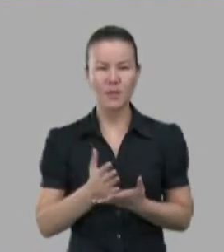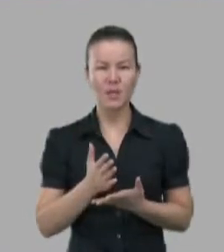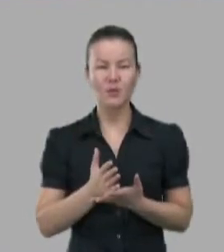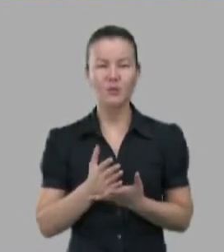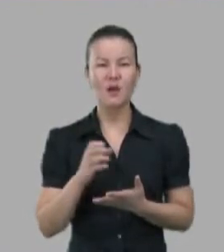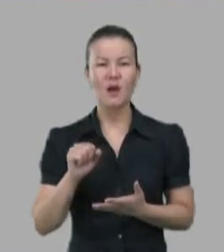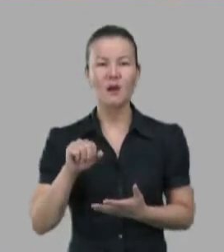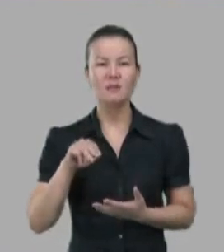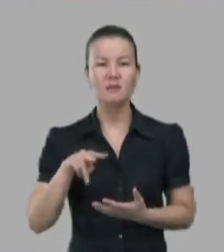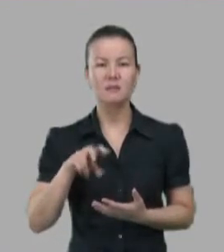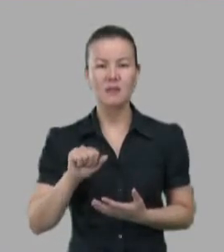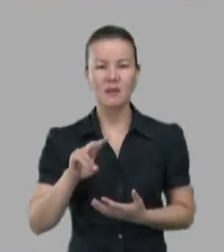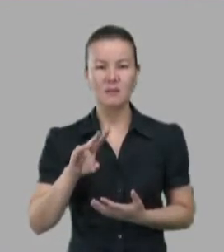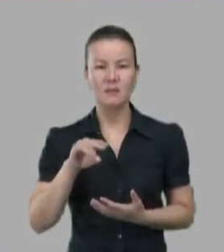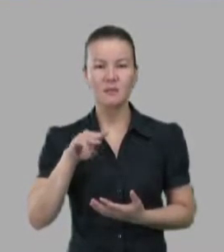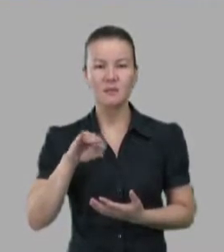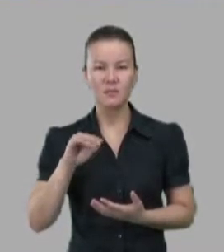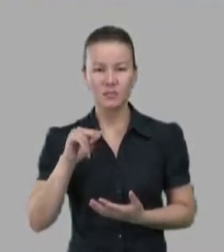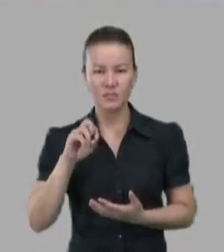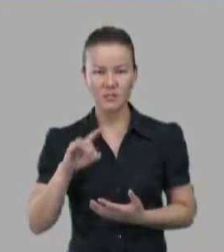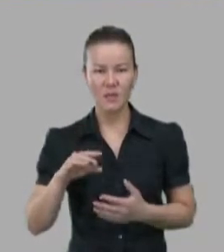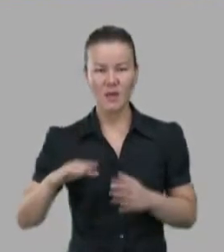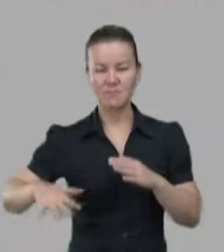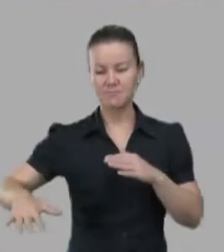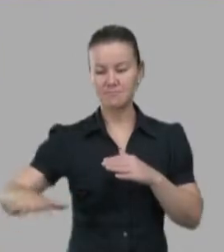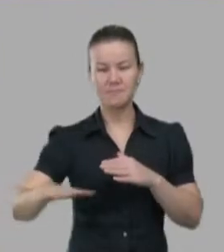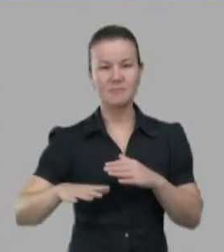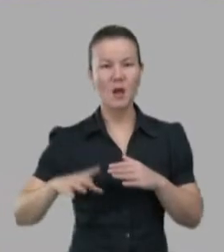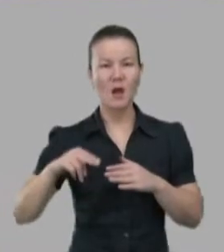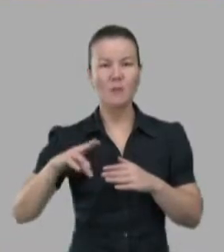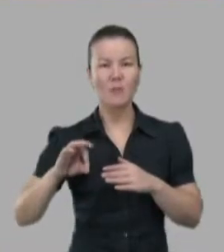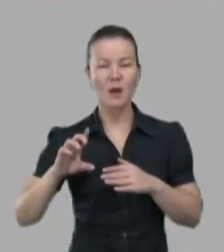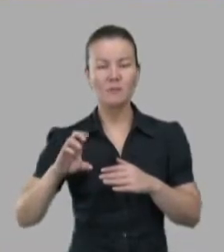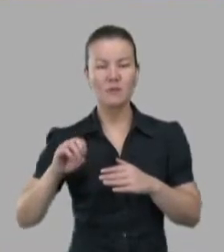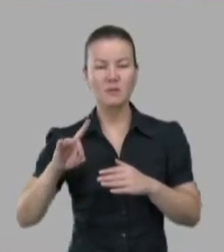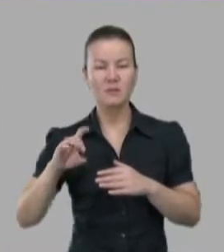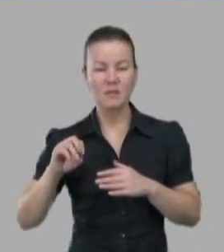имеют Атлантическое побережье.